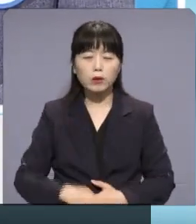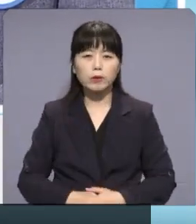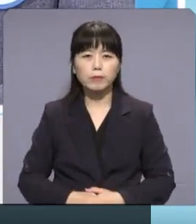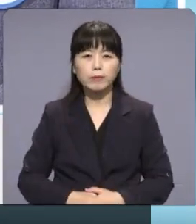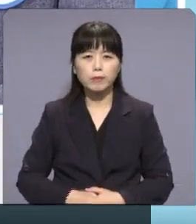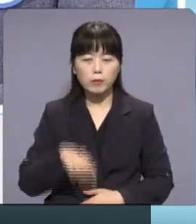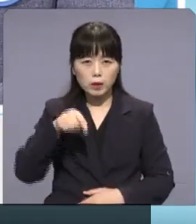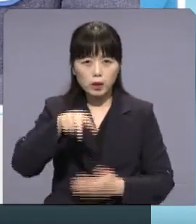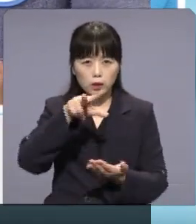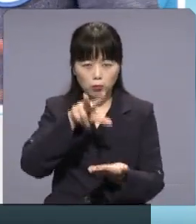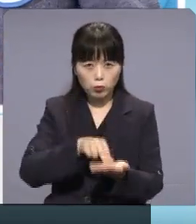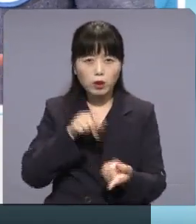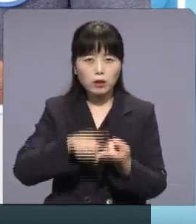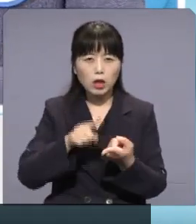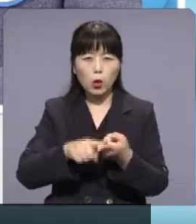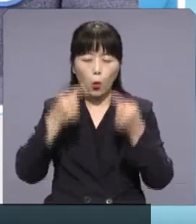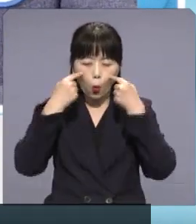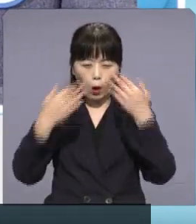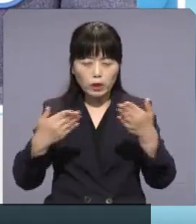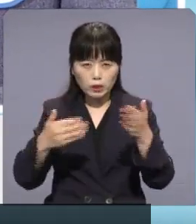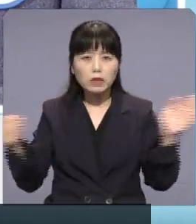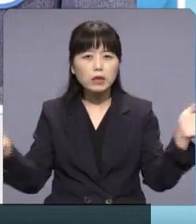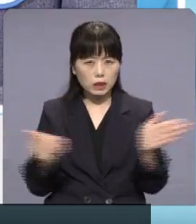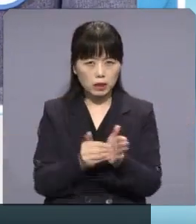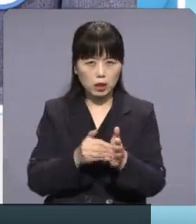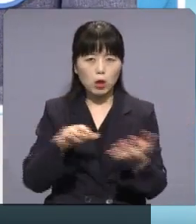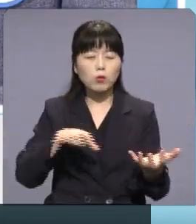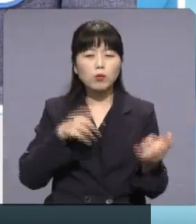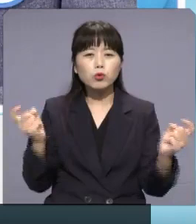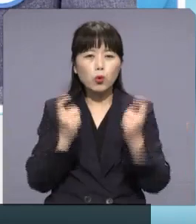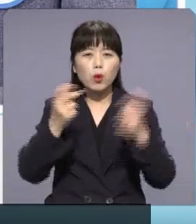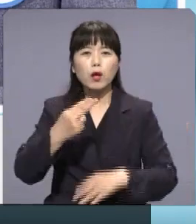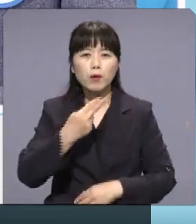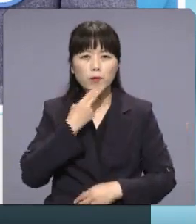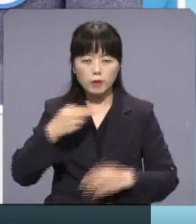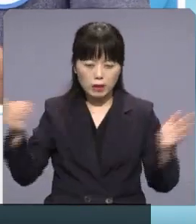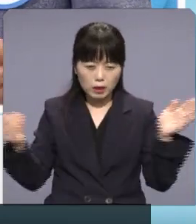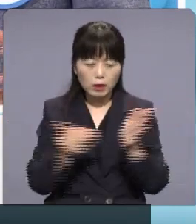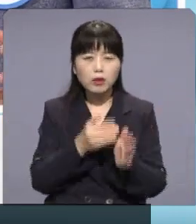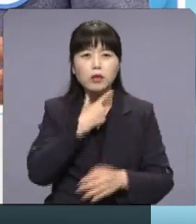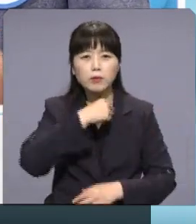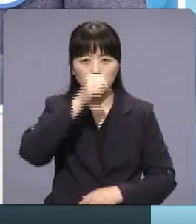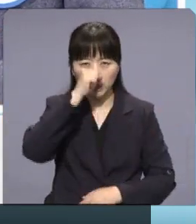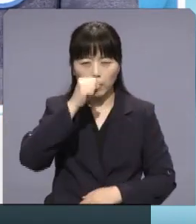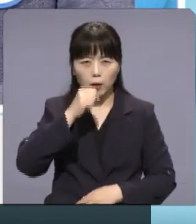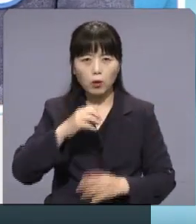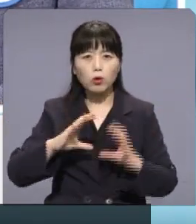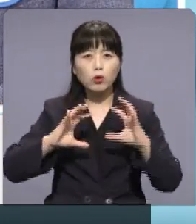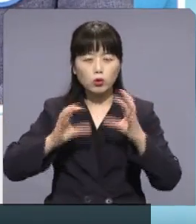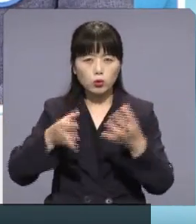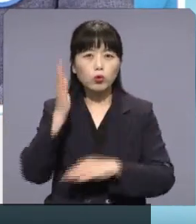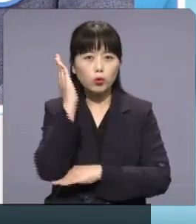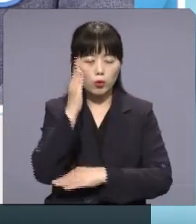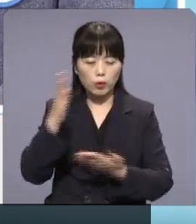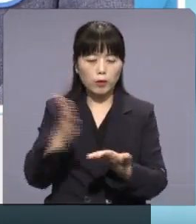이 부분들을 확실하게 좀 매듭을 줬으면 좋겠어요. 논란 없이. 네. 그래야 국론이 분열되지 않는다.